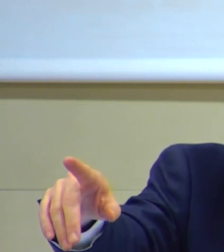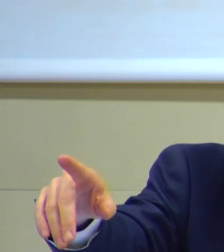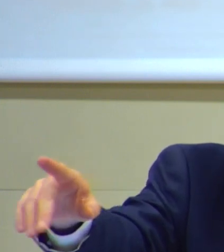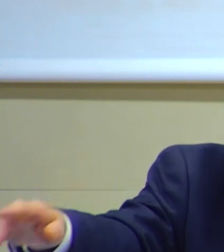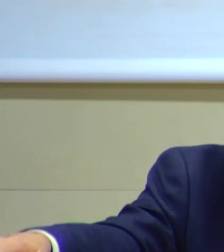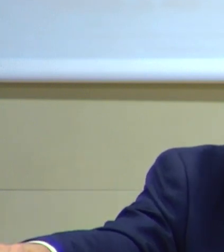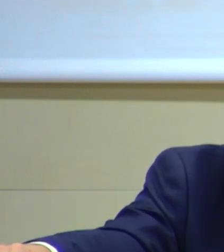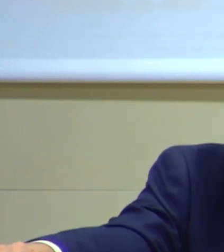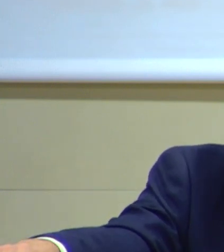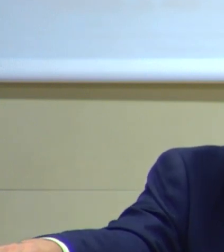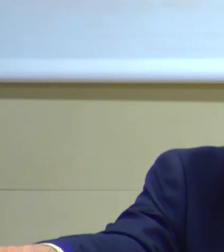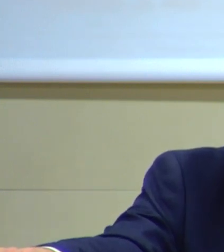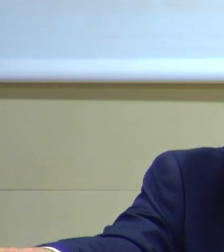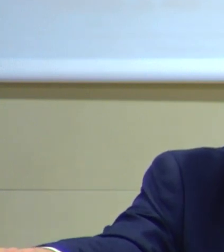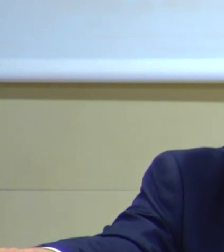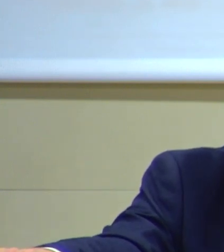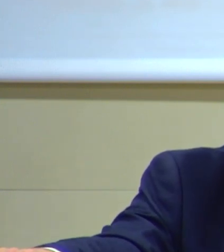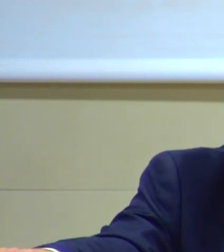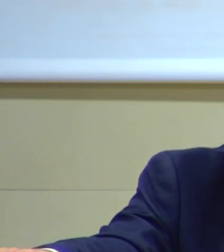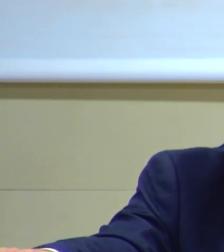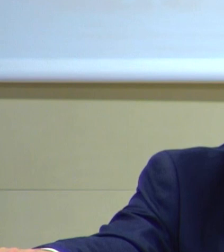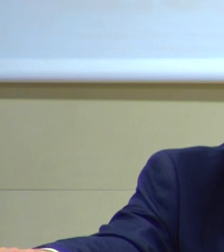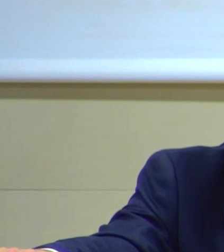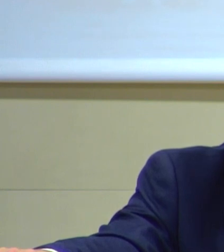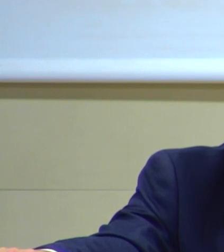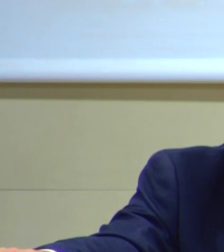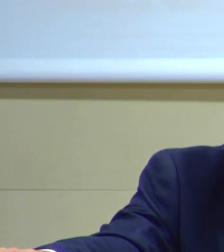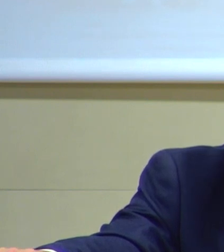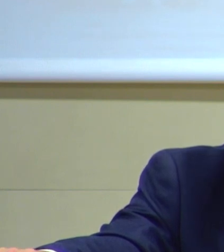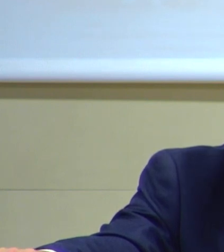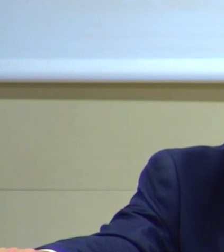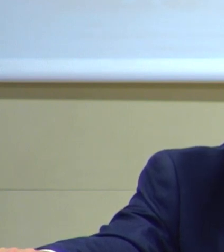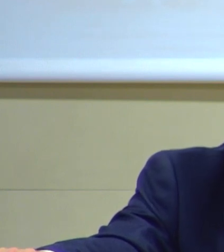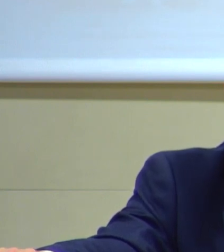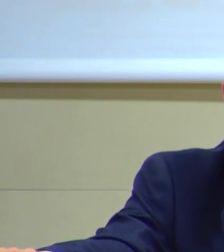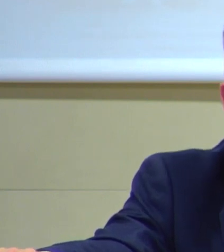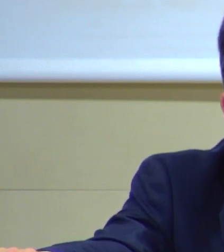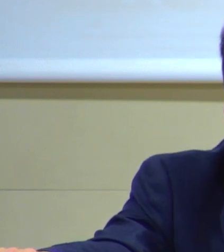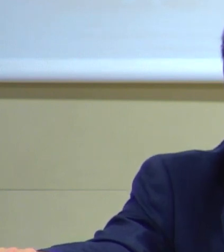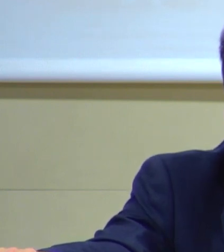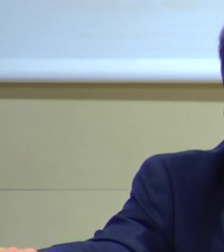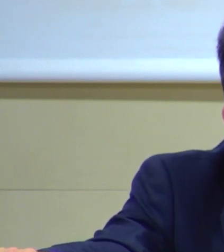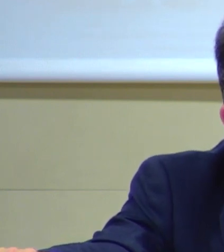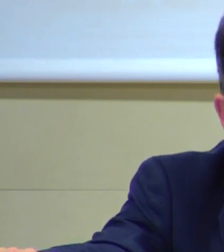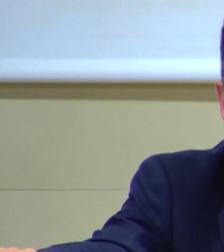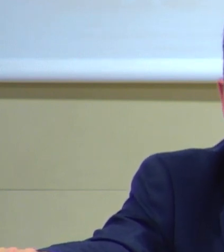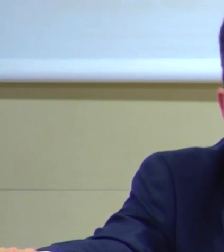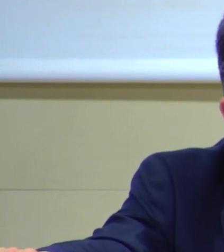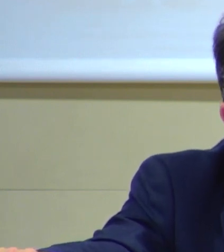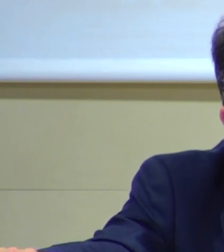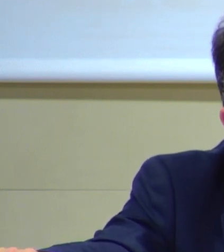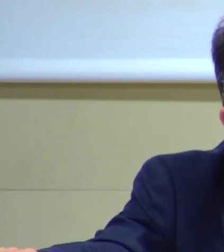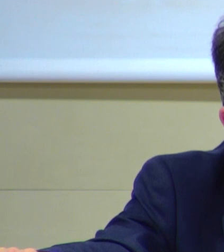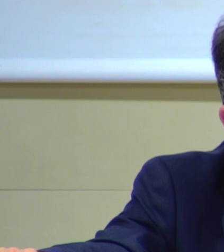contre c'est pour les décotes de postes pour le groupe e à g et votre pour les autres postes pour la grc ge délibération